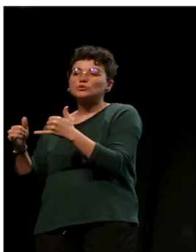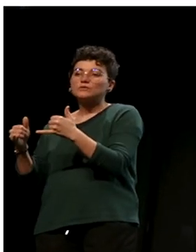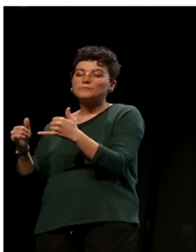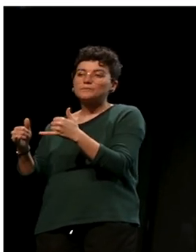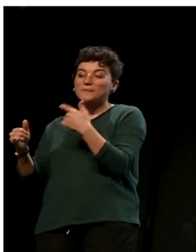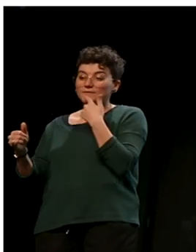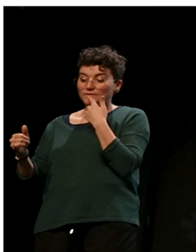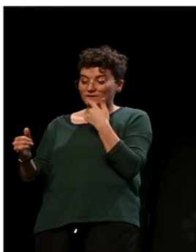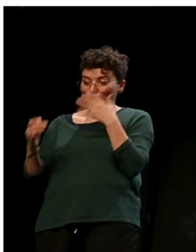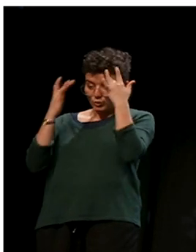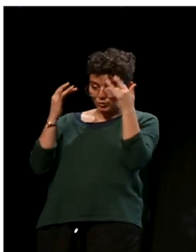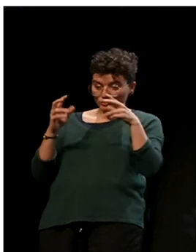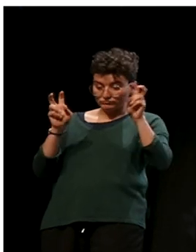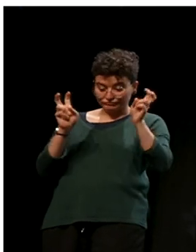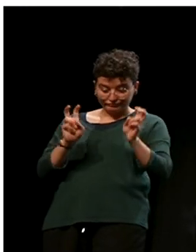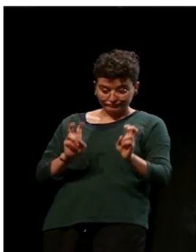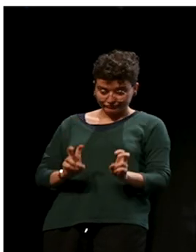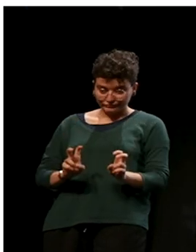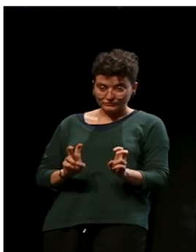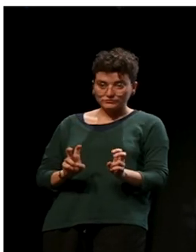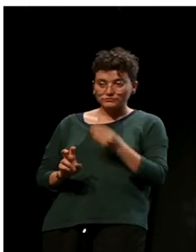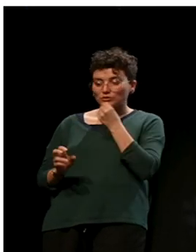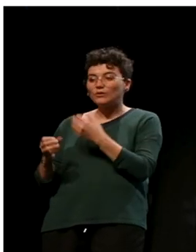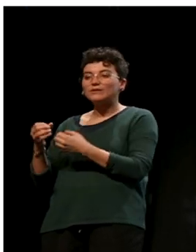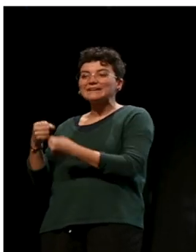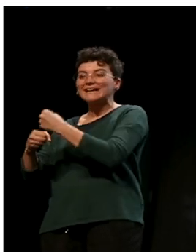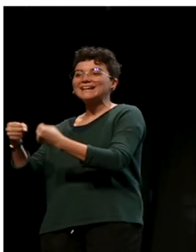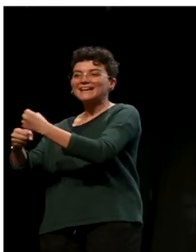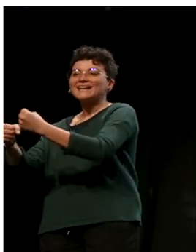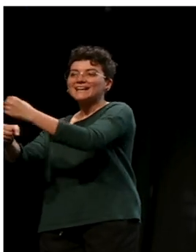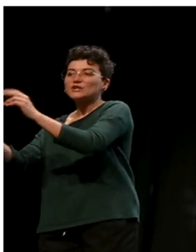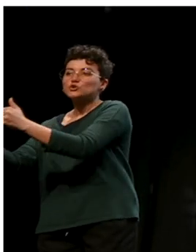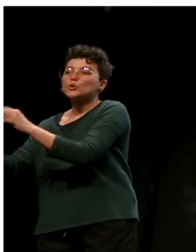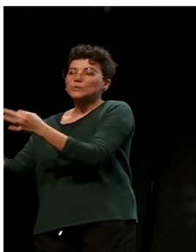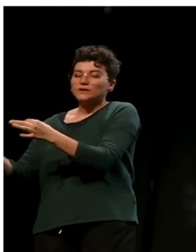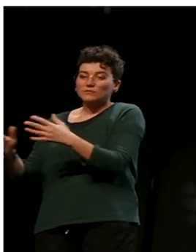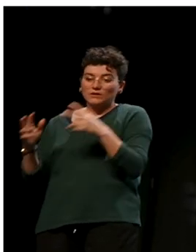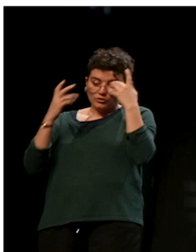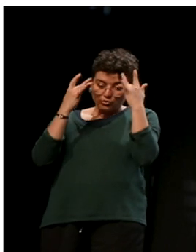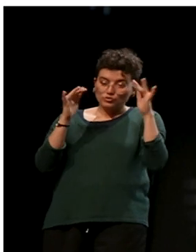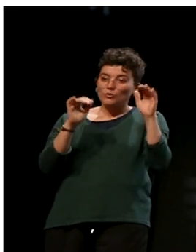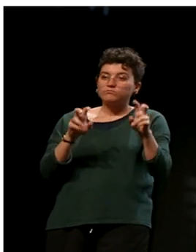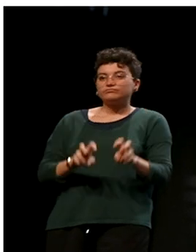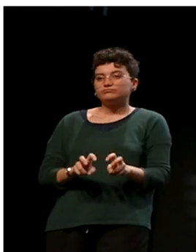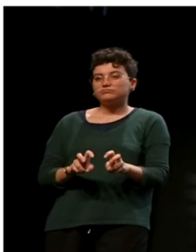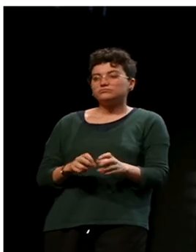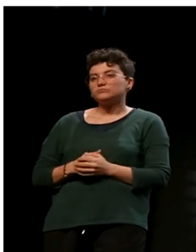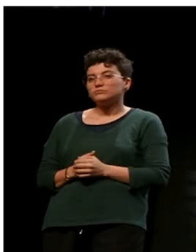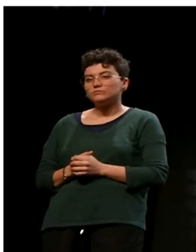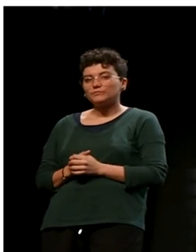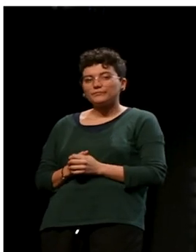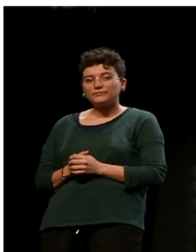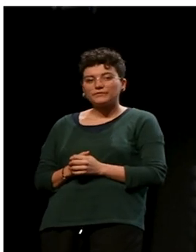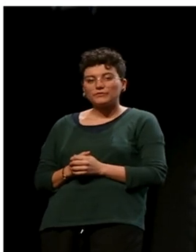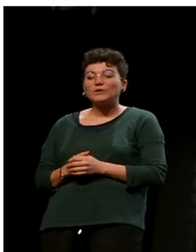peu s'éloigner du produit culturel, je pense, à un moment. Et là, avant qu'on me le dise, je ne cherche pas à défendre le métier de l'illustrateur, mais ça sera un moment, dans pas longtemps, ce sera aussi